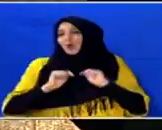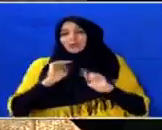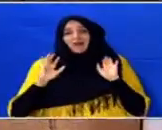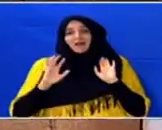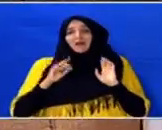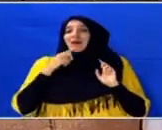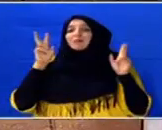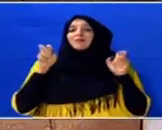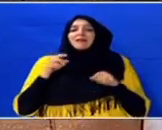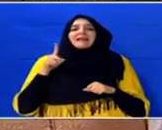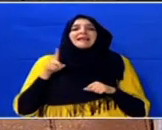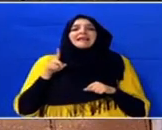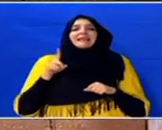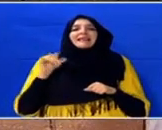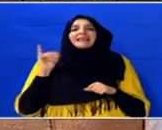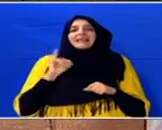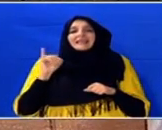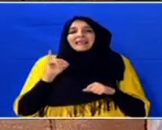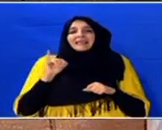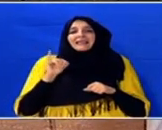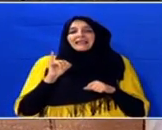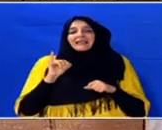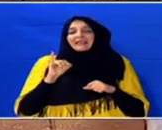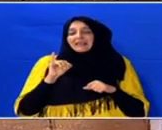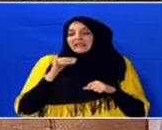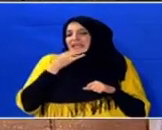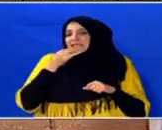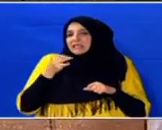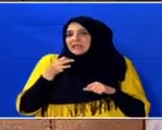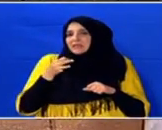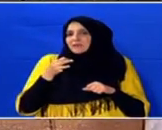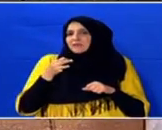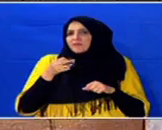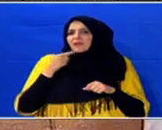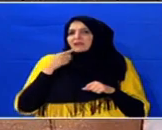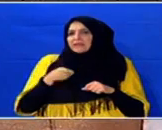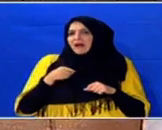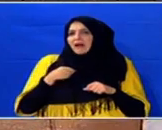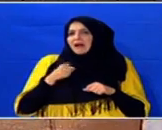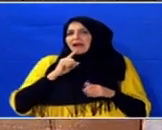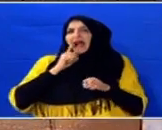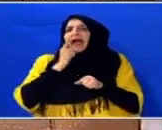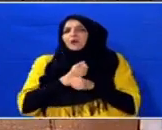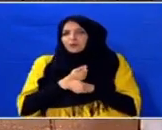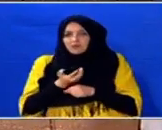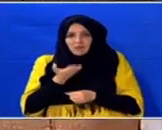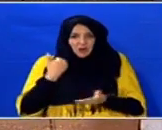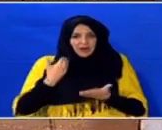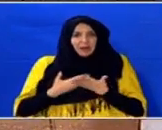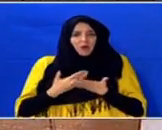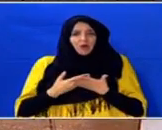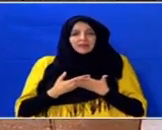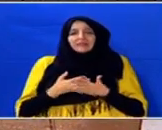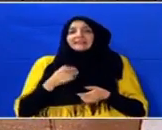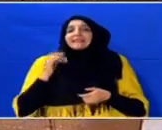نعم، واليمين على من أنكر. فالقواعد يشرح بعضها بعضا، نعم. إذن نقول لهذا